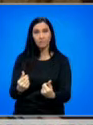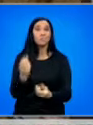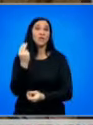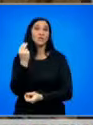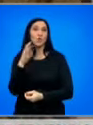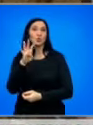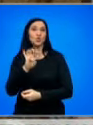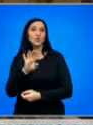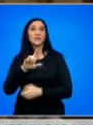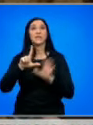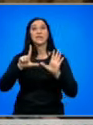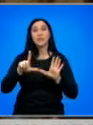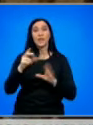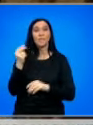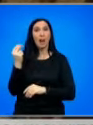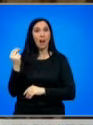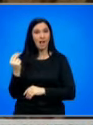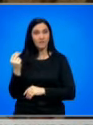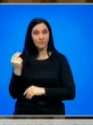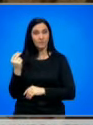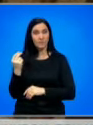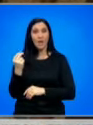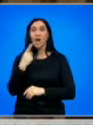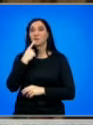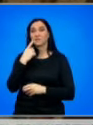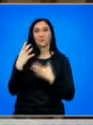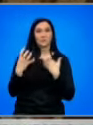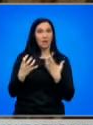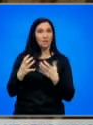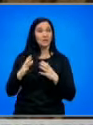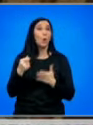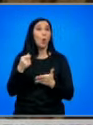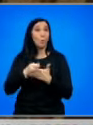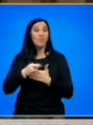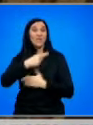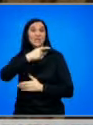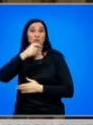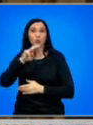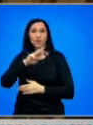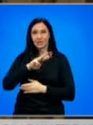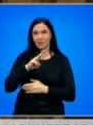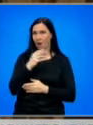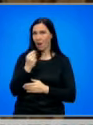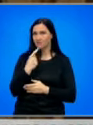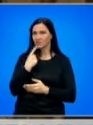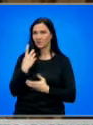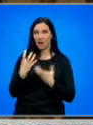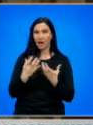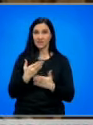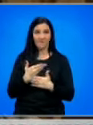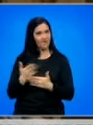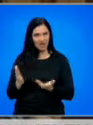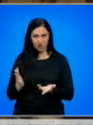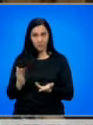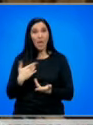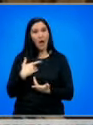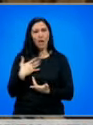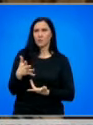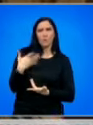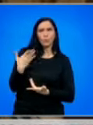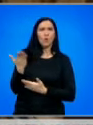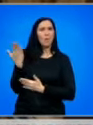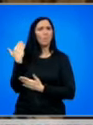цени от 47 лева за газ, а купува на 133 лева за газ вече. Аз съм